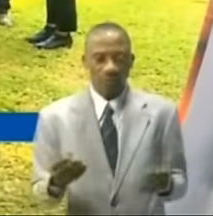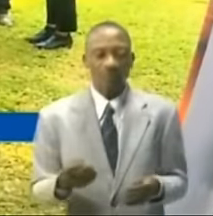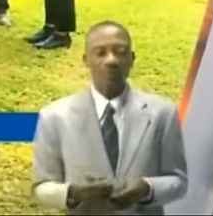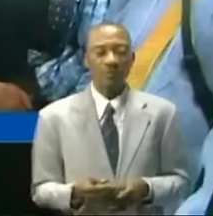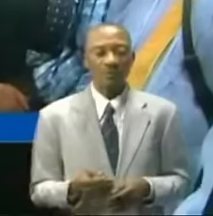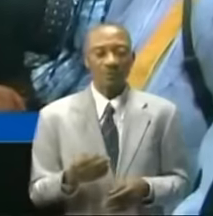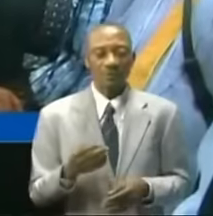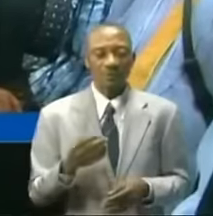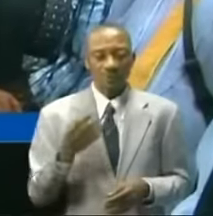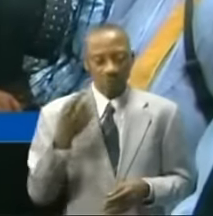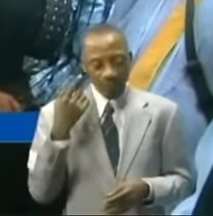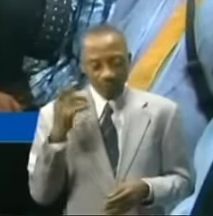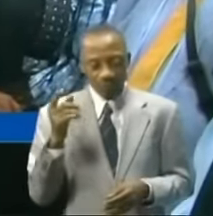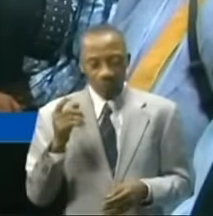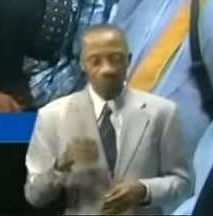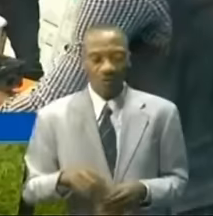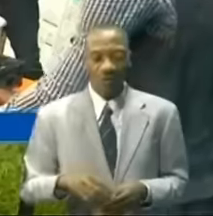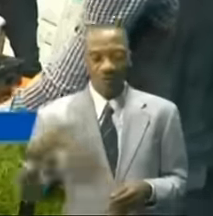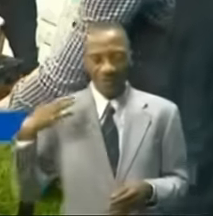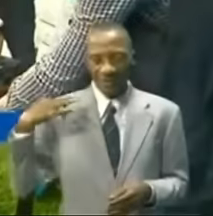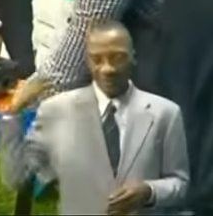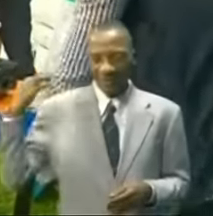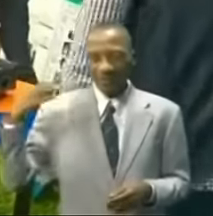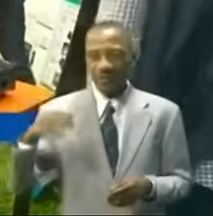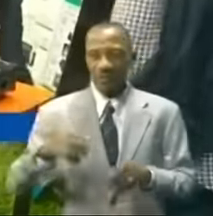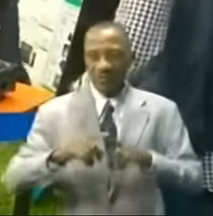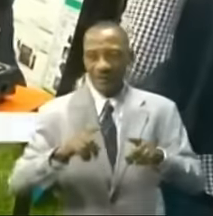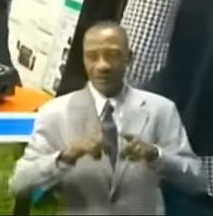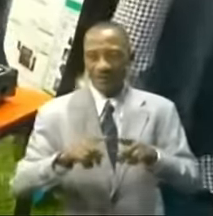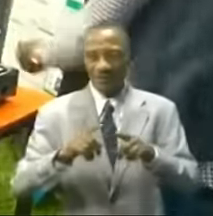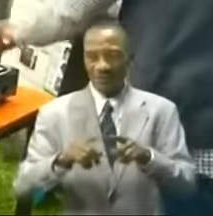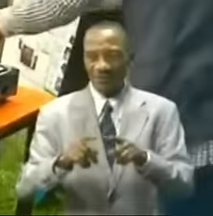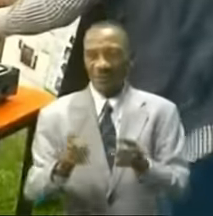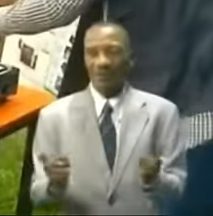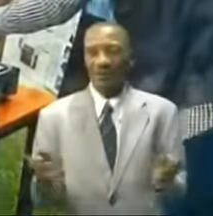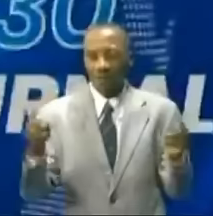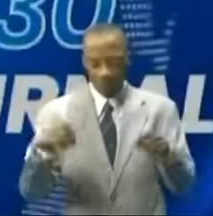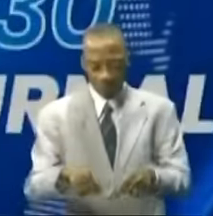des bailleurs qui sont FCDO, CAFI et Fonared.